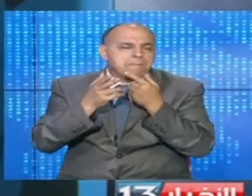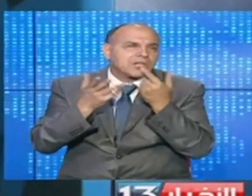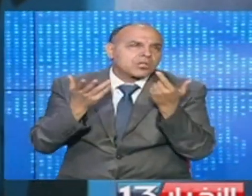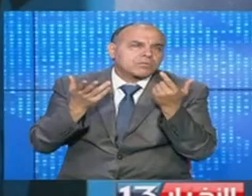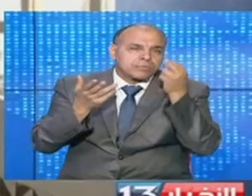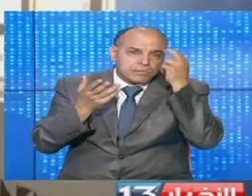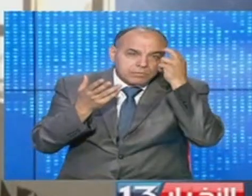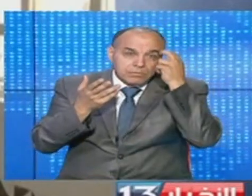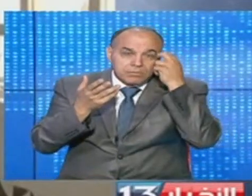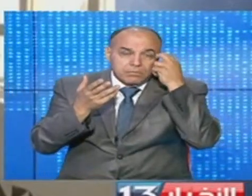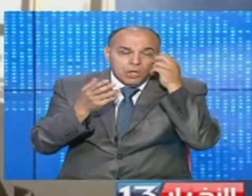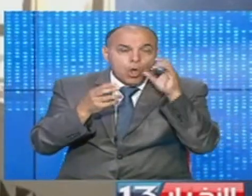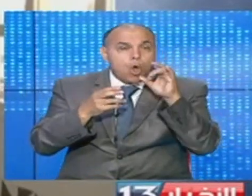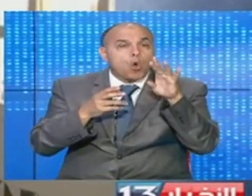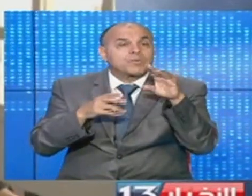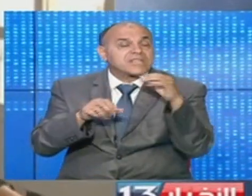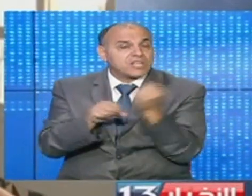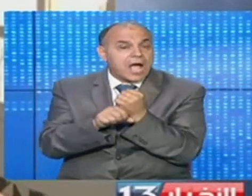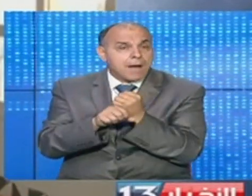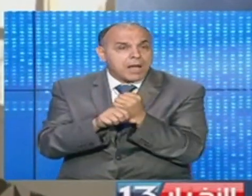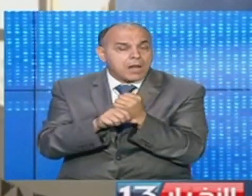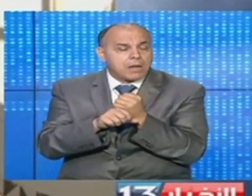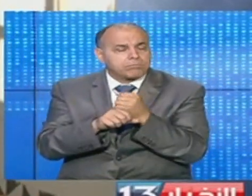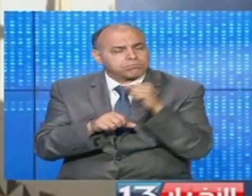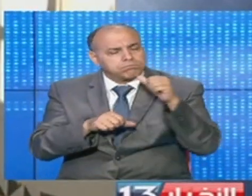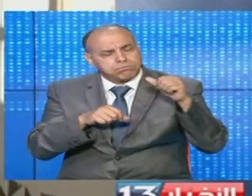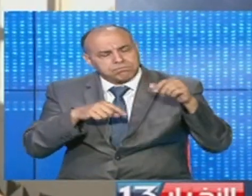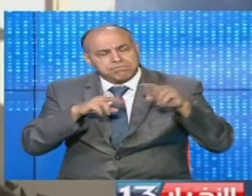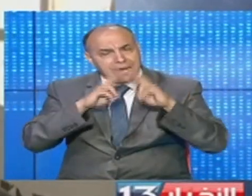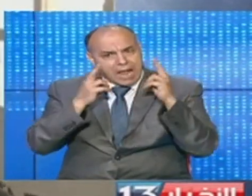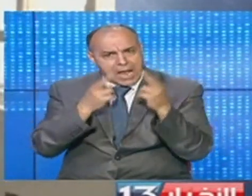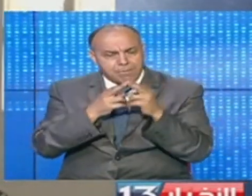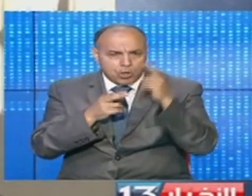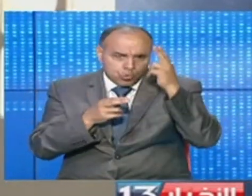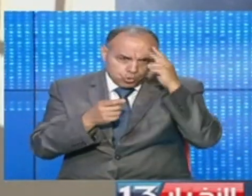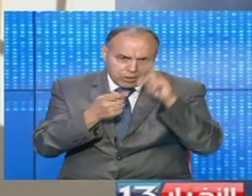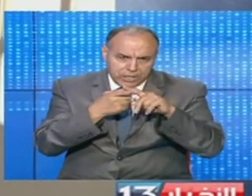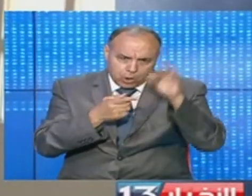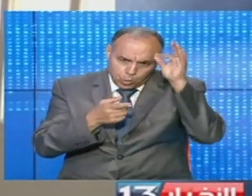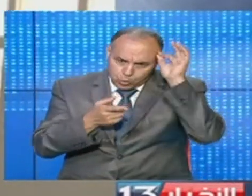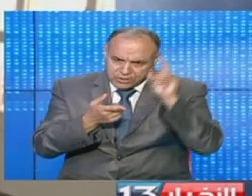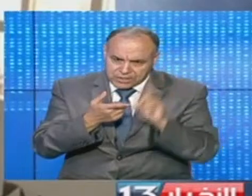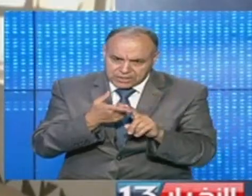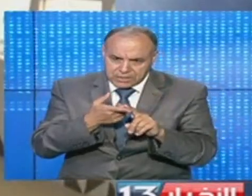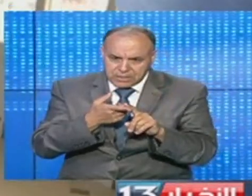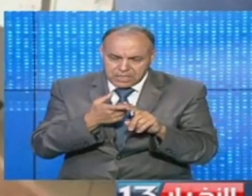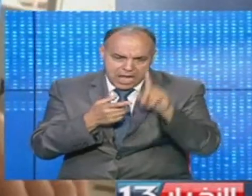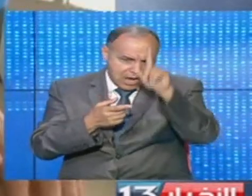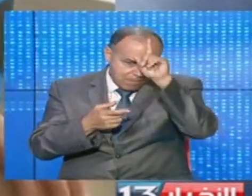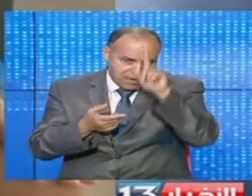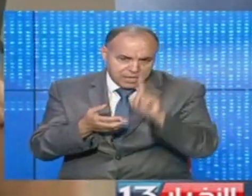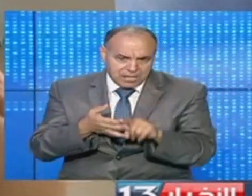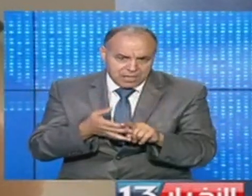الفكره اه خمسطاش عامل من خمسين دوله بالعالم منهم السعوديه تونس اه المانيا